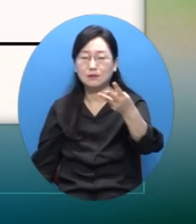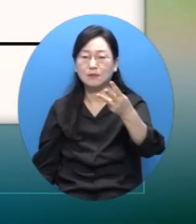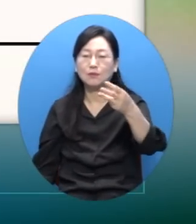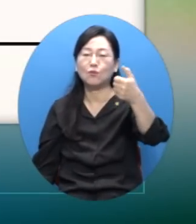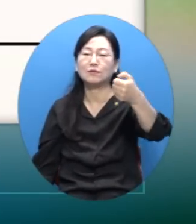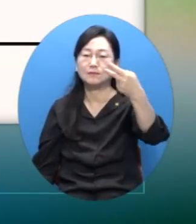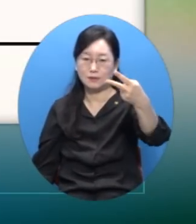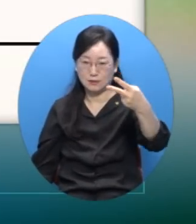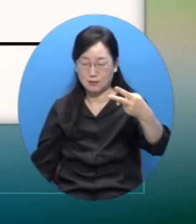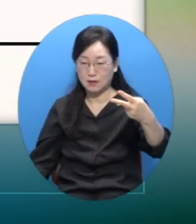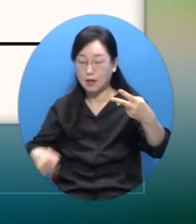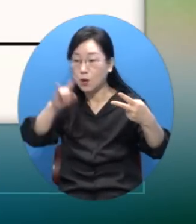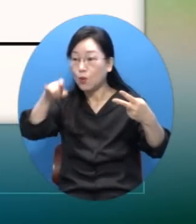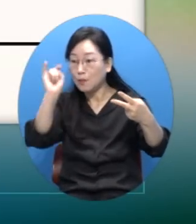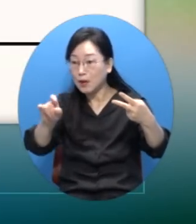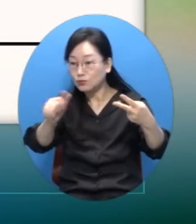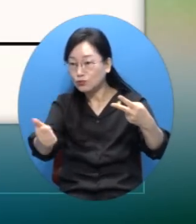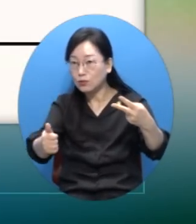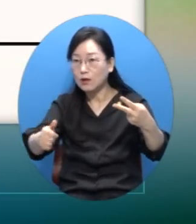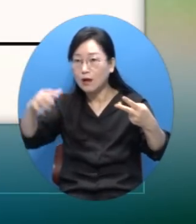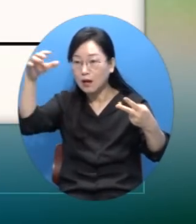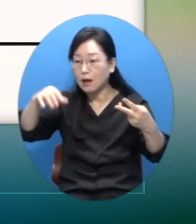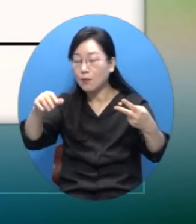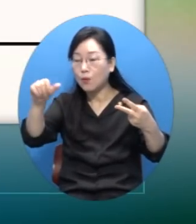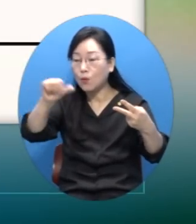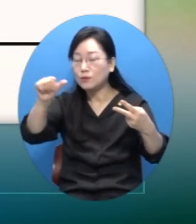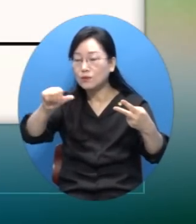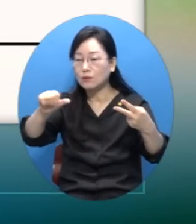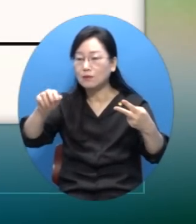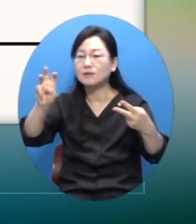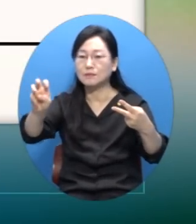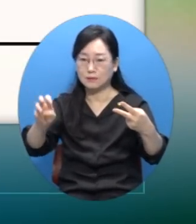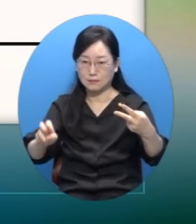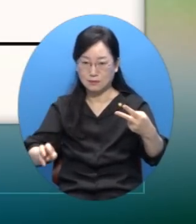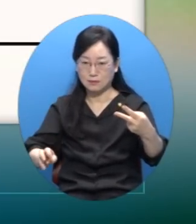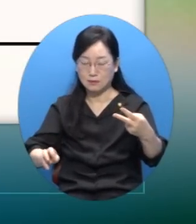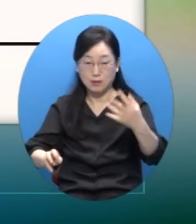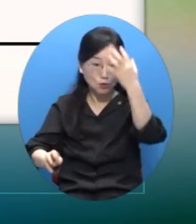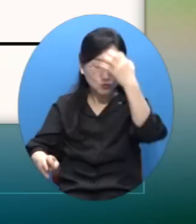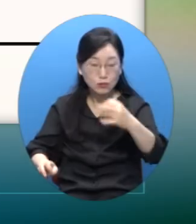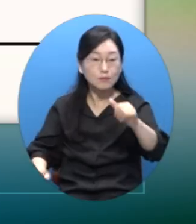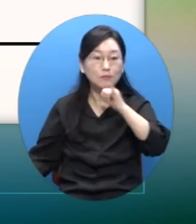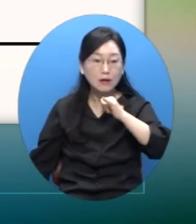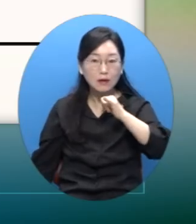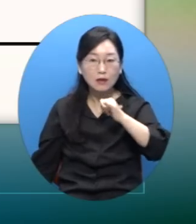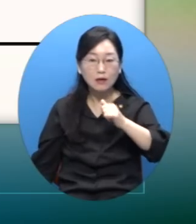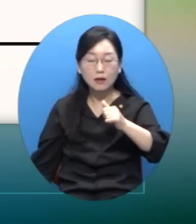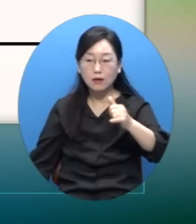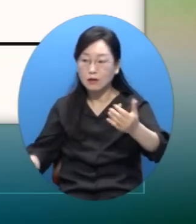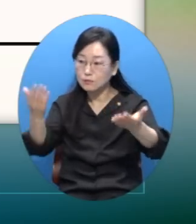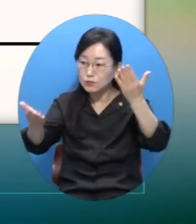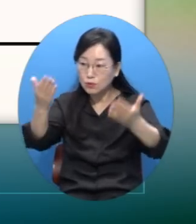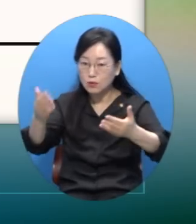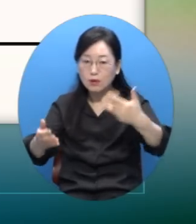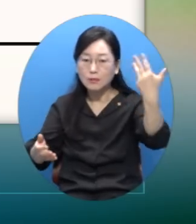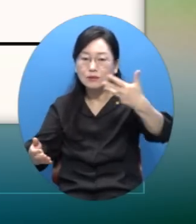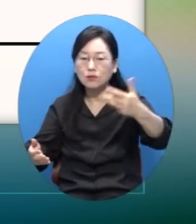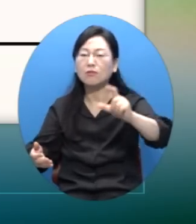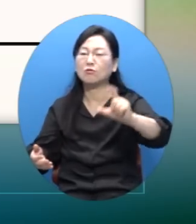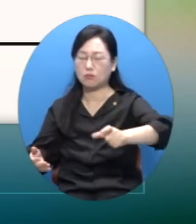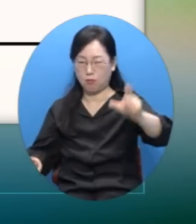13,352명인데요 코로나로 사망한 자는 5,030명이고 우울증으로 목숨을 포기한 사람이 8,000명이나 더